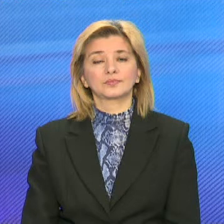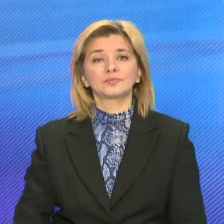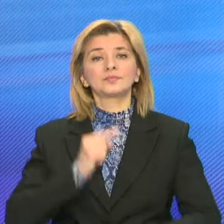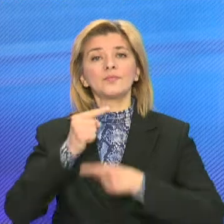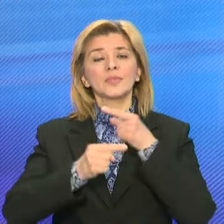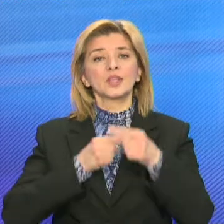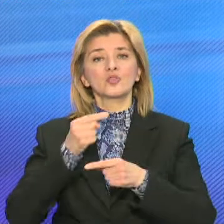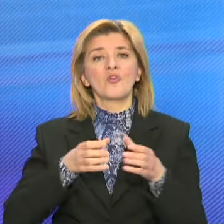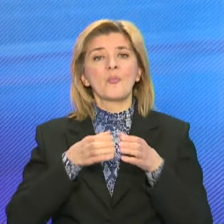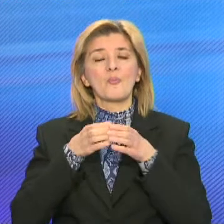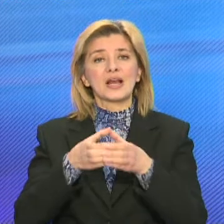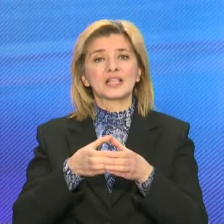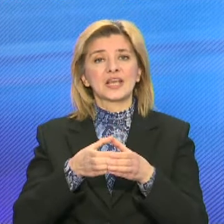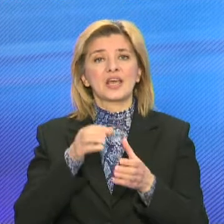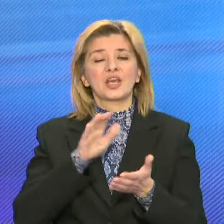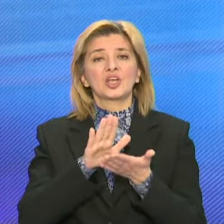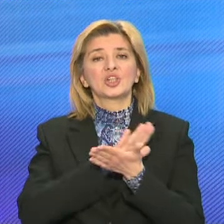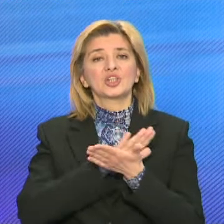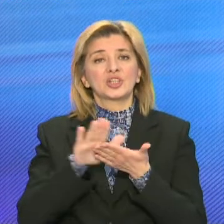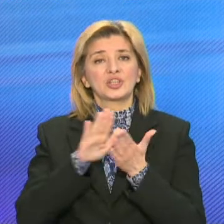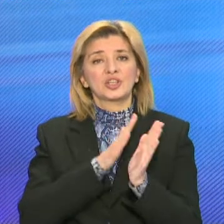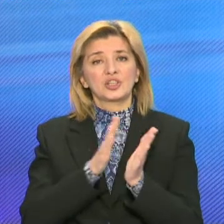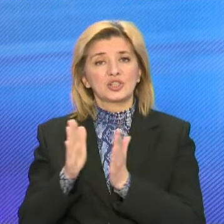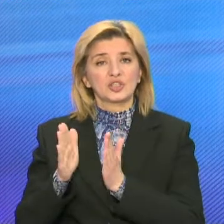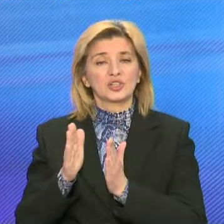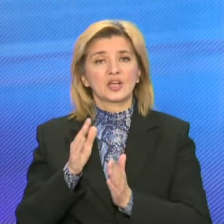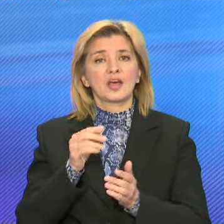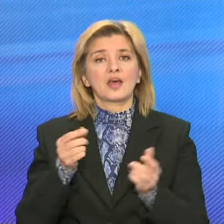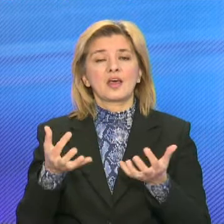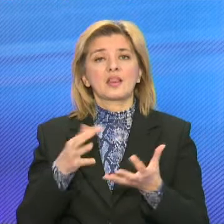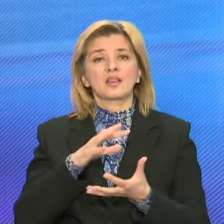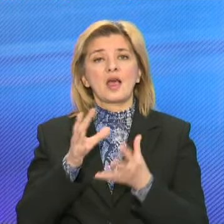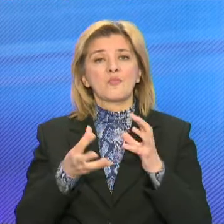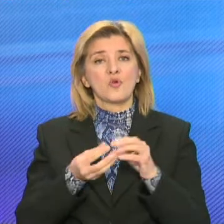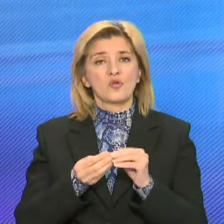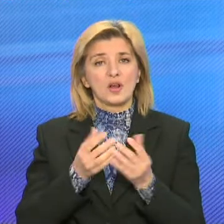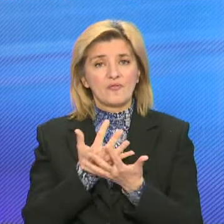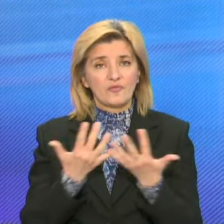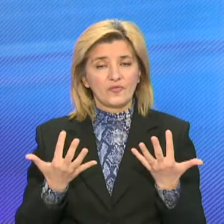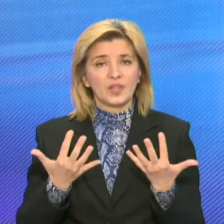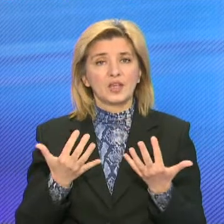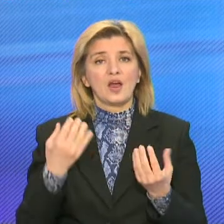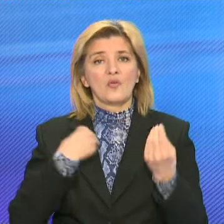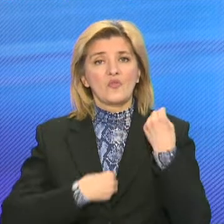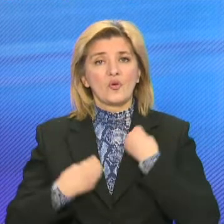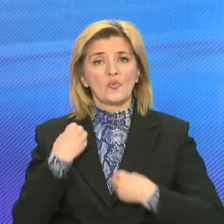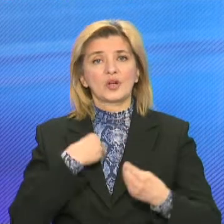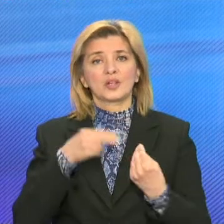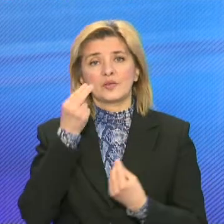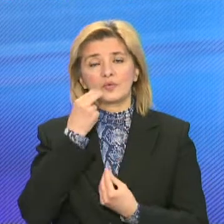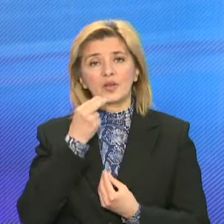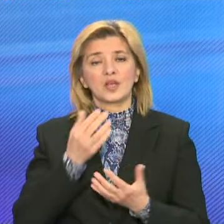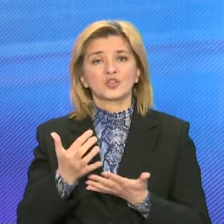Торговая партия гигиенічных наборов, вопратки и продуктов харчевания собрана волонтерами Белорусского республиканского союза молоді